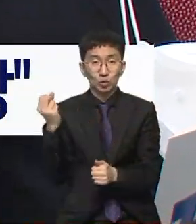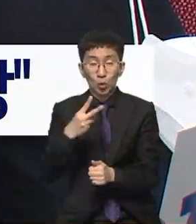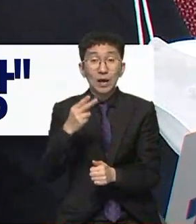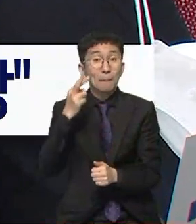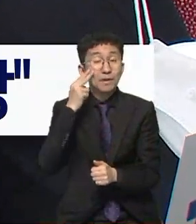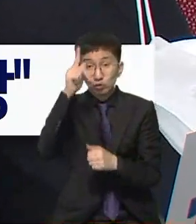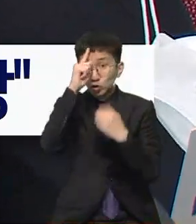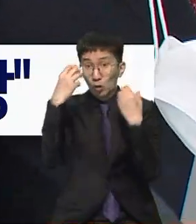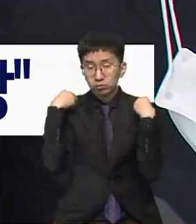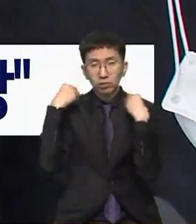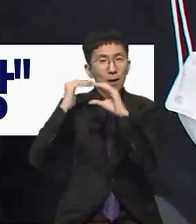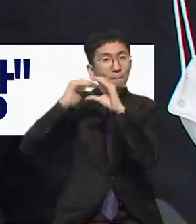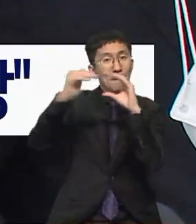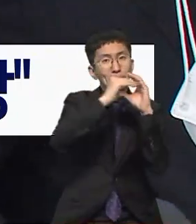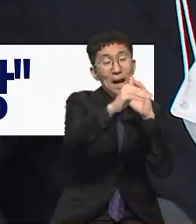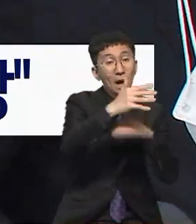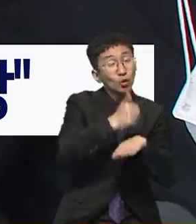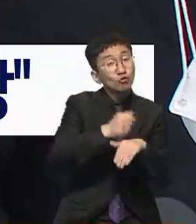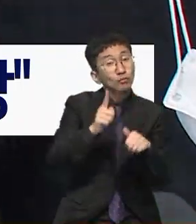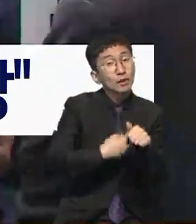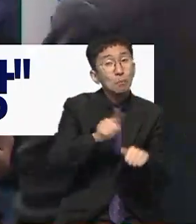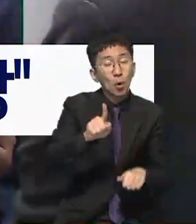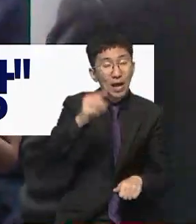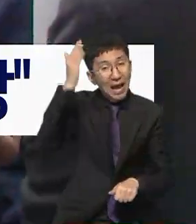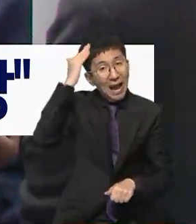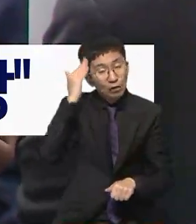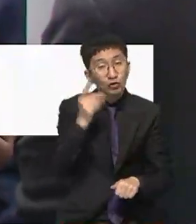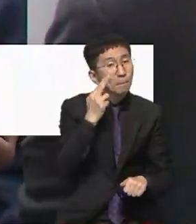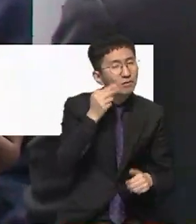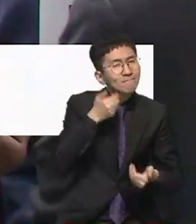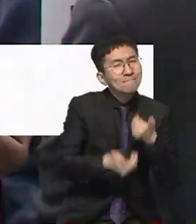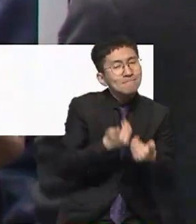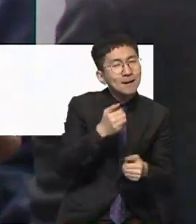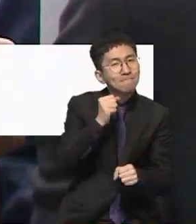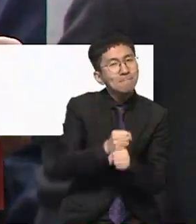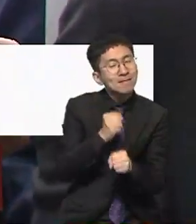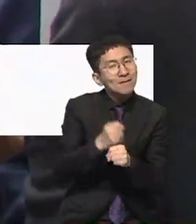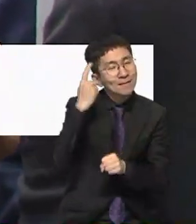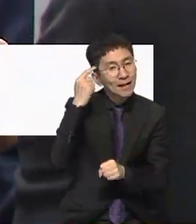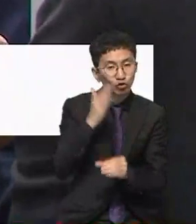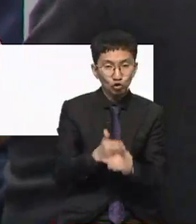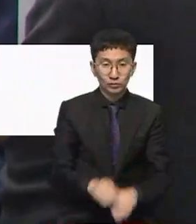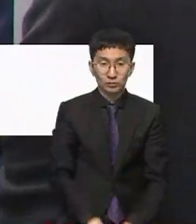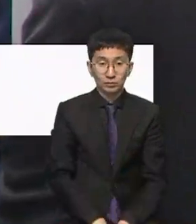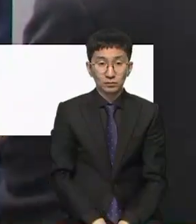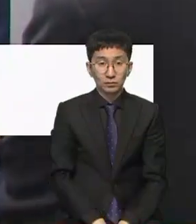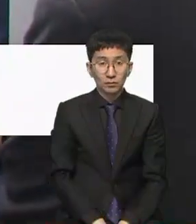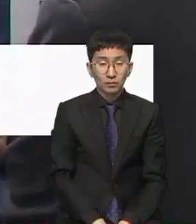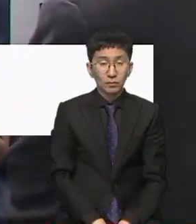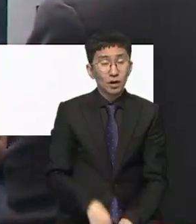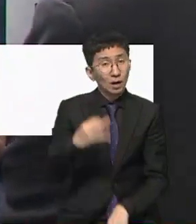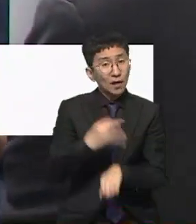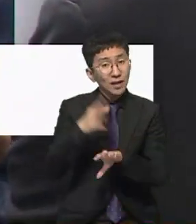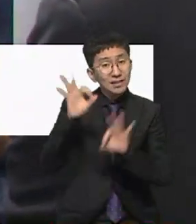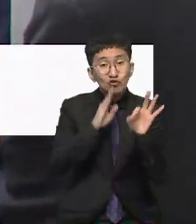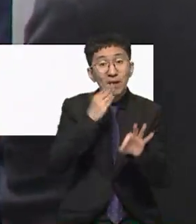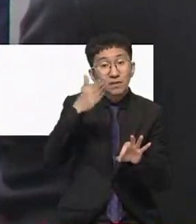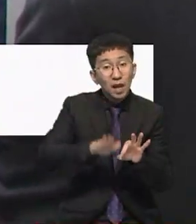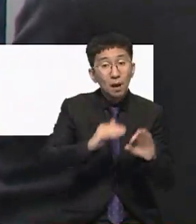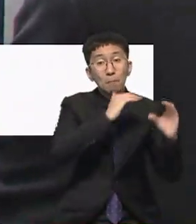의도적으로 외교 문제를 일으키려 했다고 주장했습니다. 단순한 해프닝을 외교 참사로 주장하여 정권을